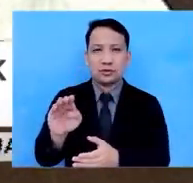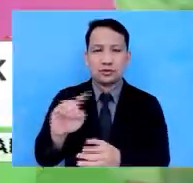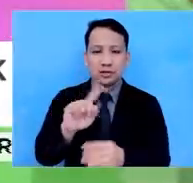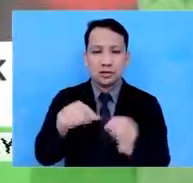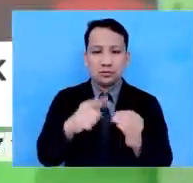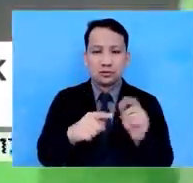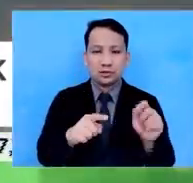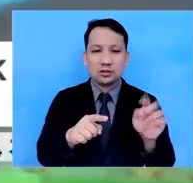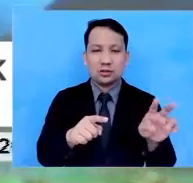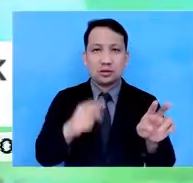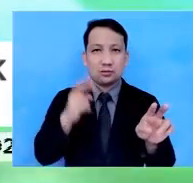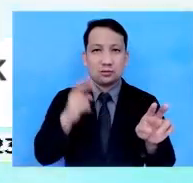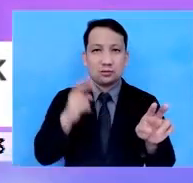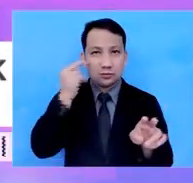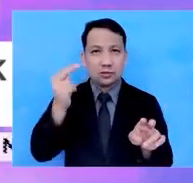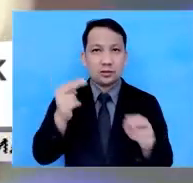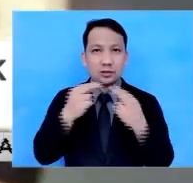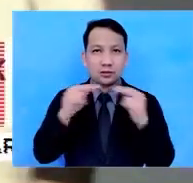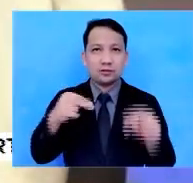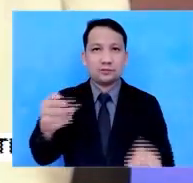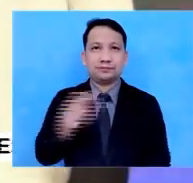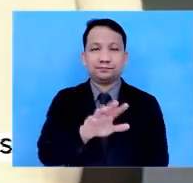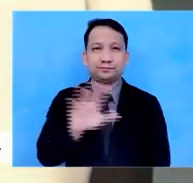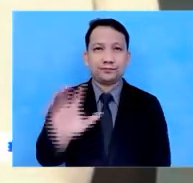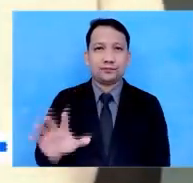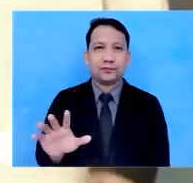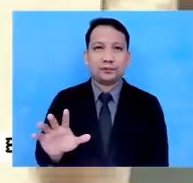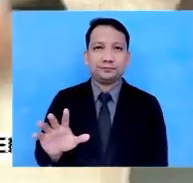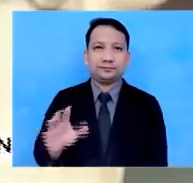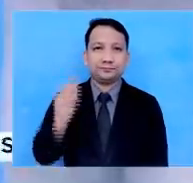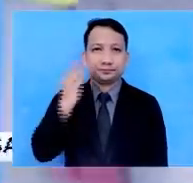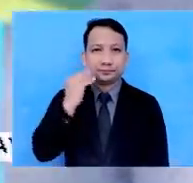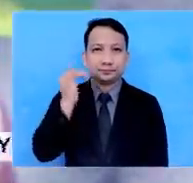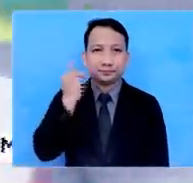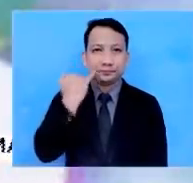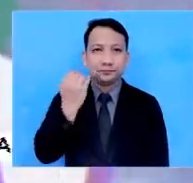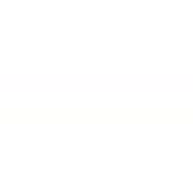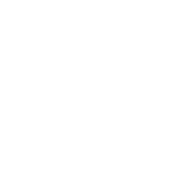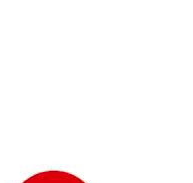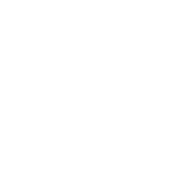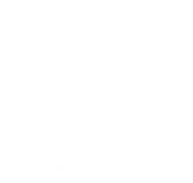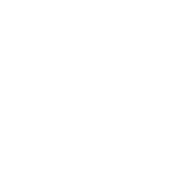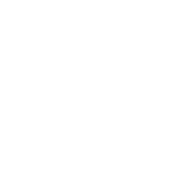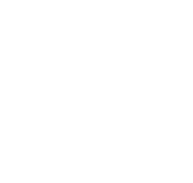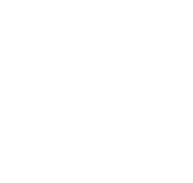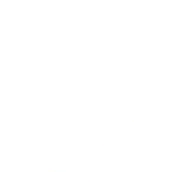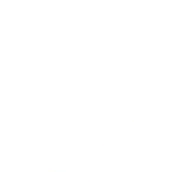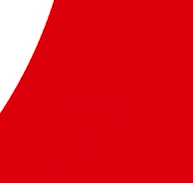host. Nagbabalita mula sa Frontline, MJ Marfuri, News 5.